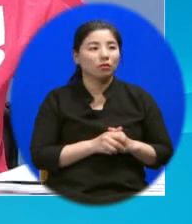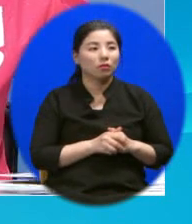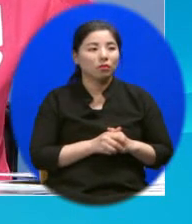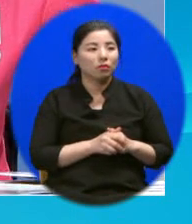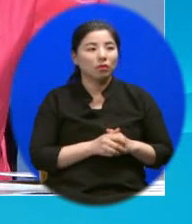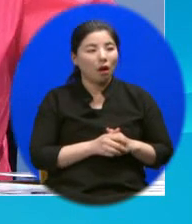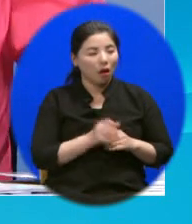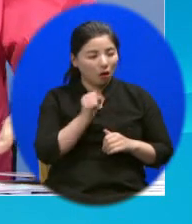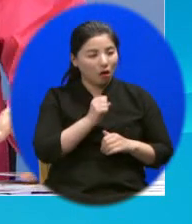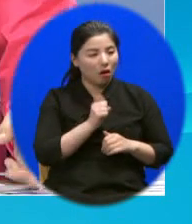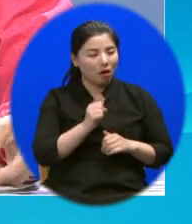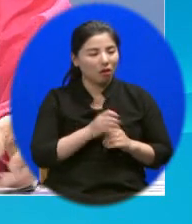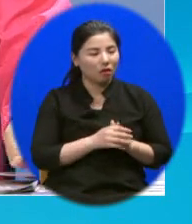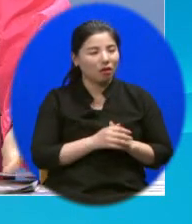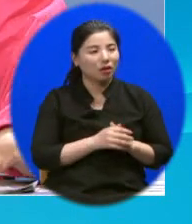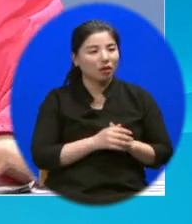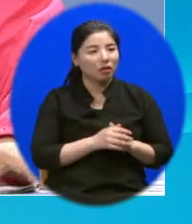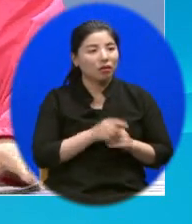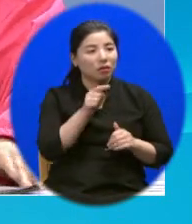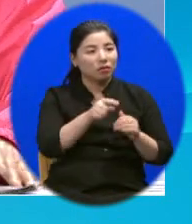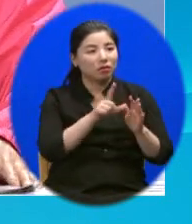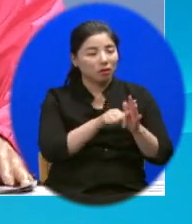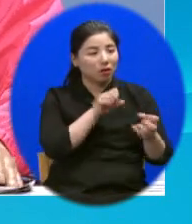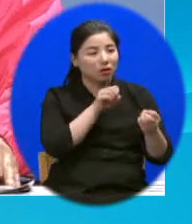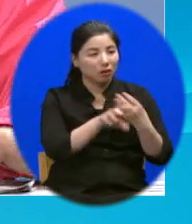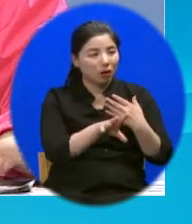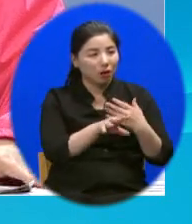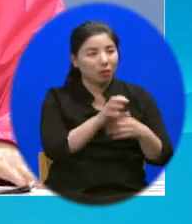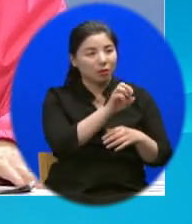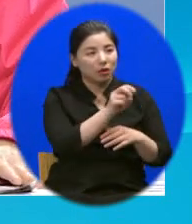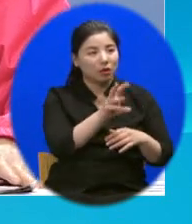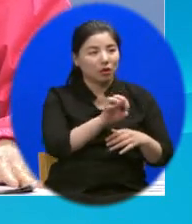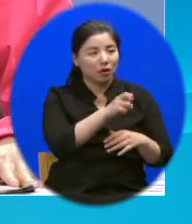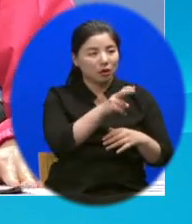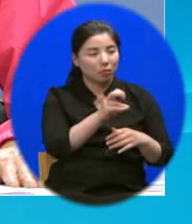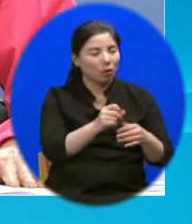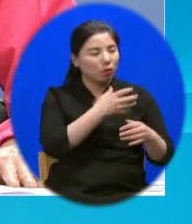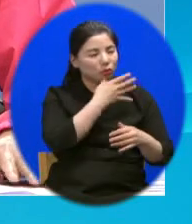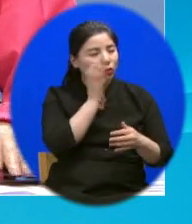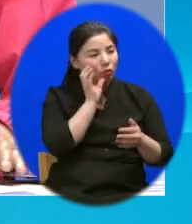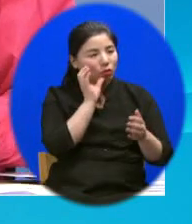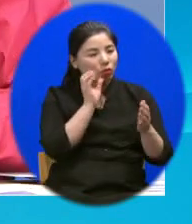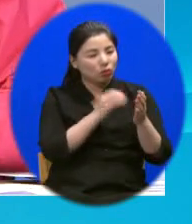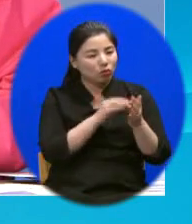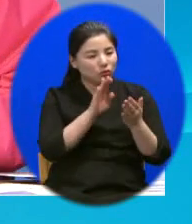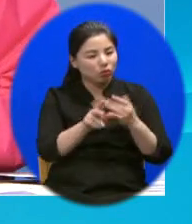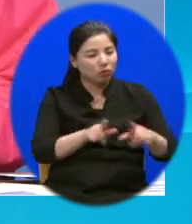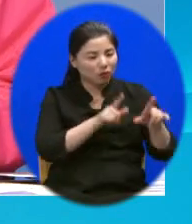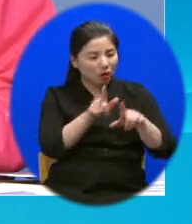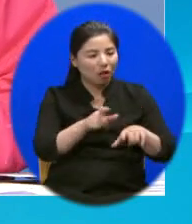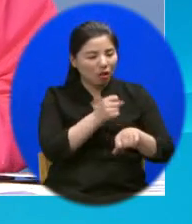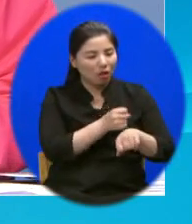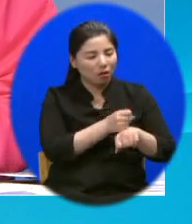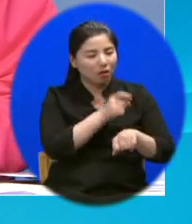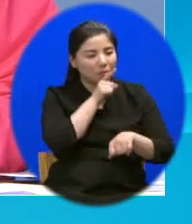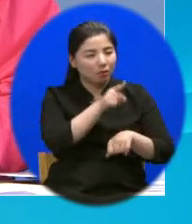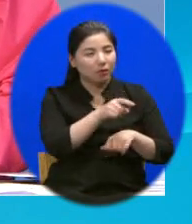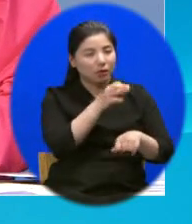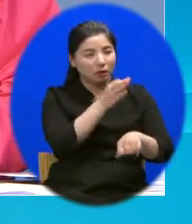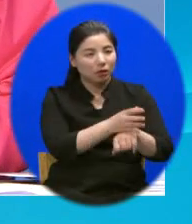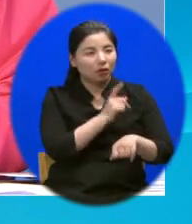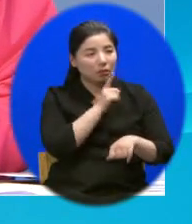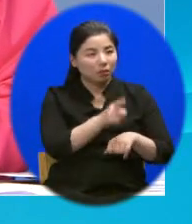그렇습니까 예 그 그때그때 이제 답변의 양평 땅은 노예의 에 살기 위해서 마련하신 땅이다 이렇게